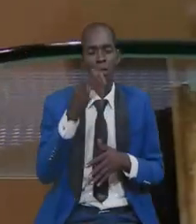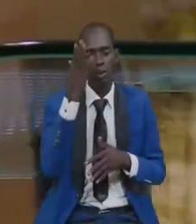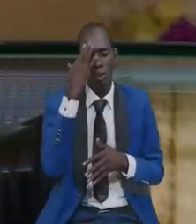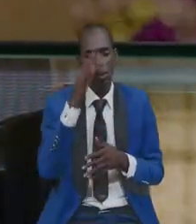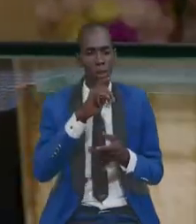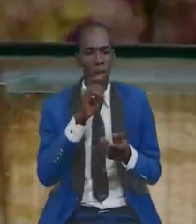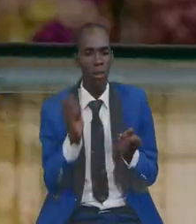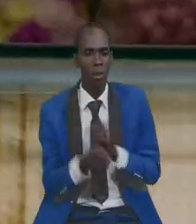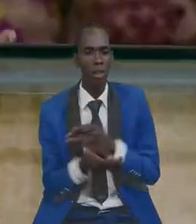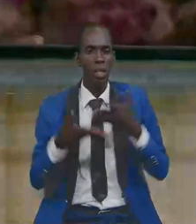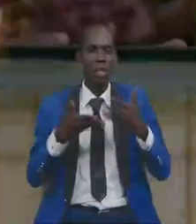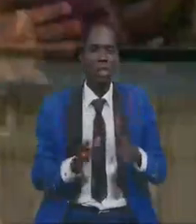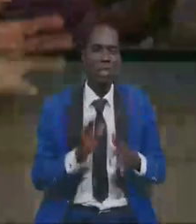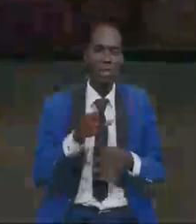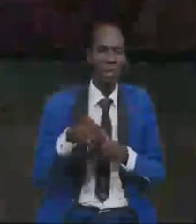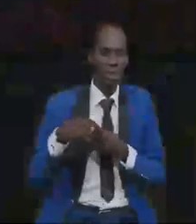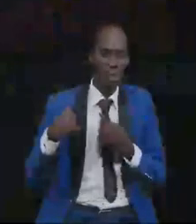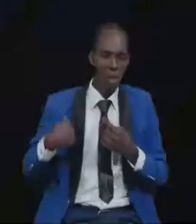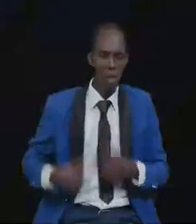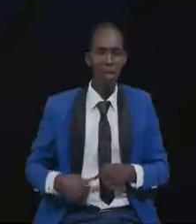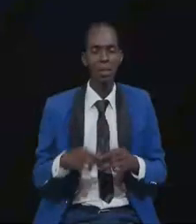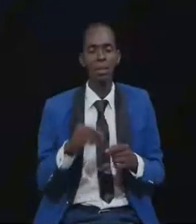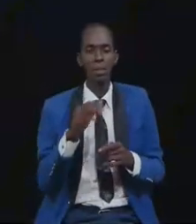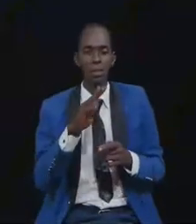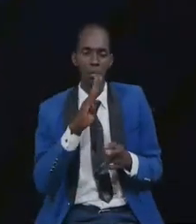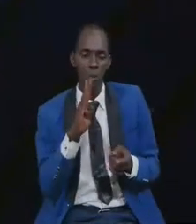changé, que son cœur soit enlevé.